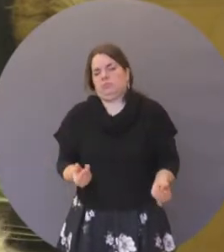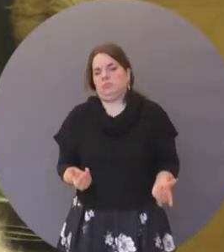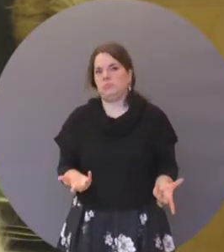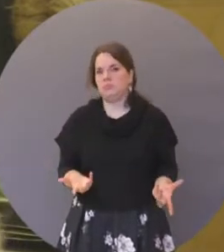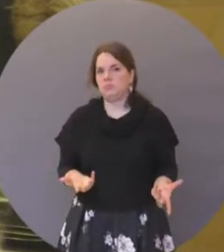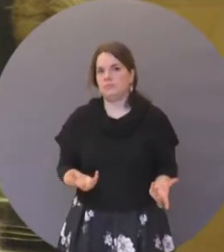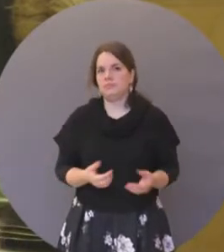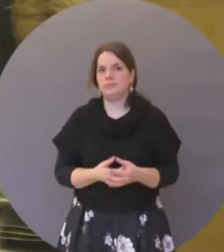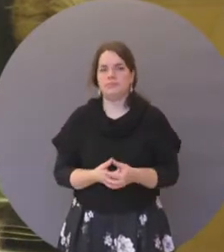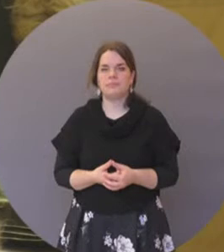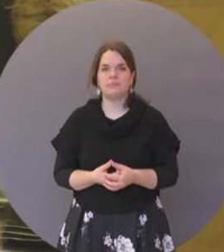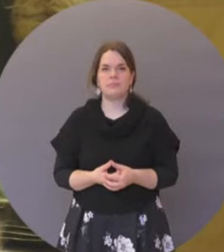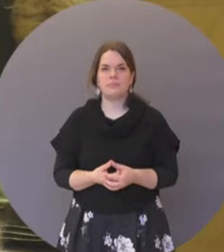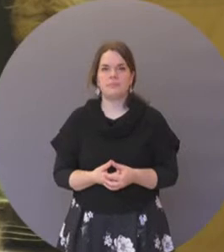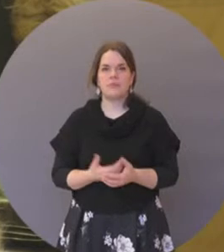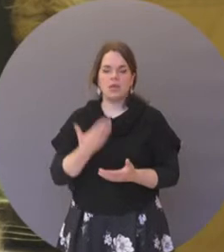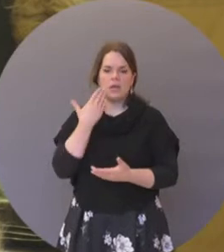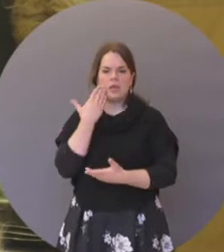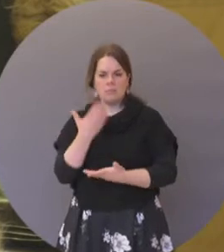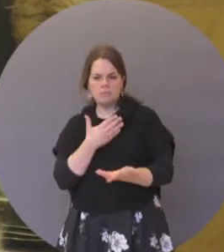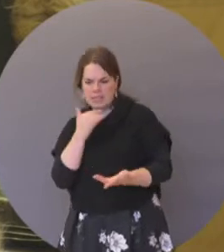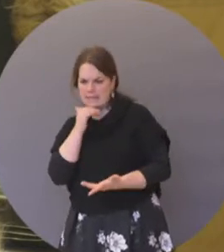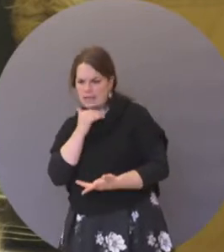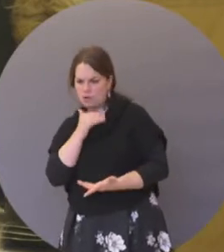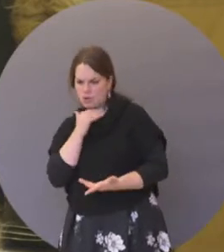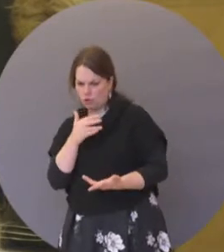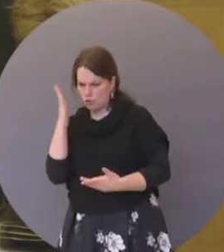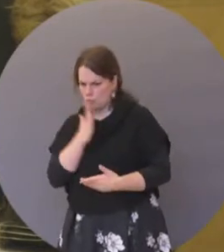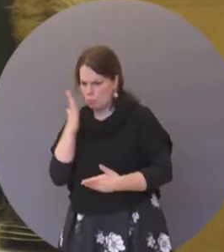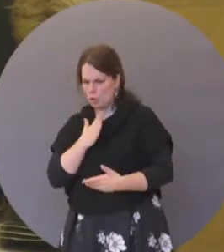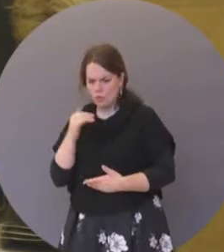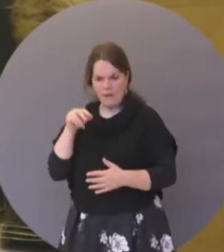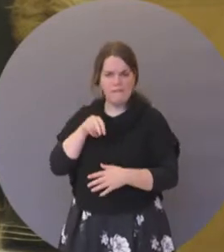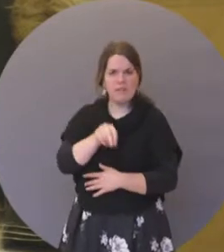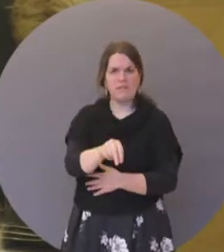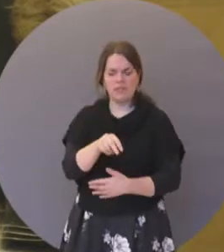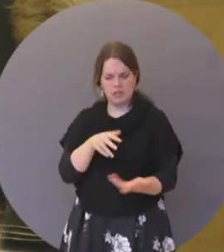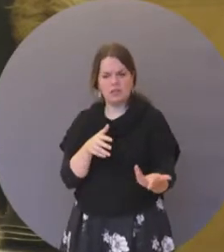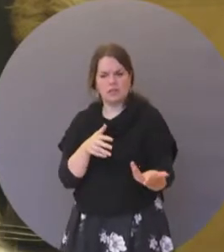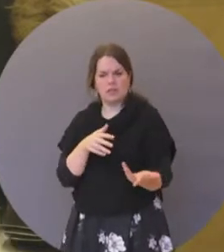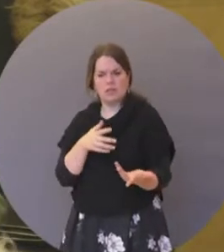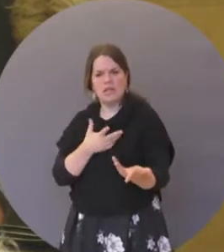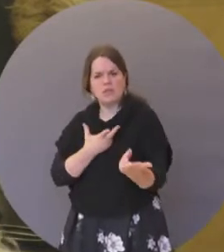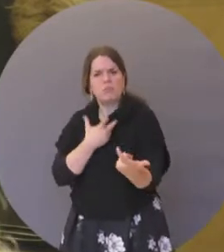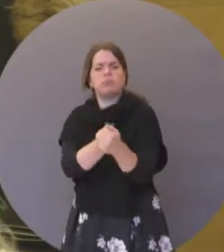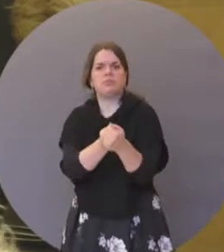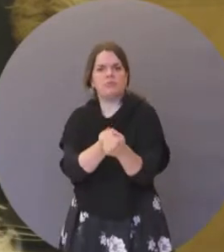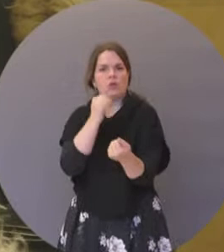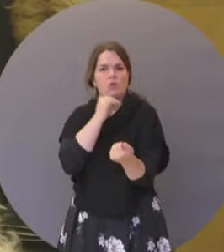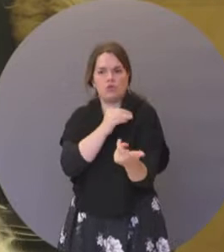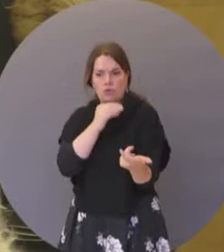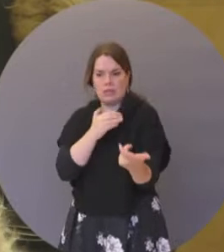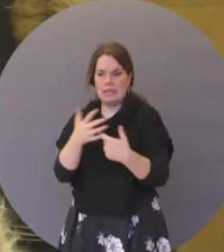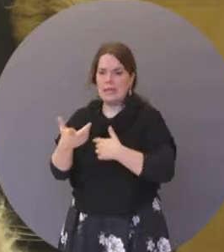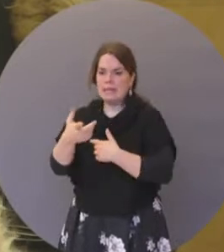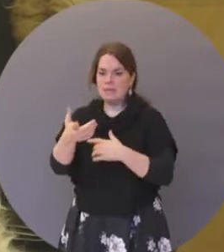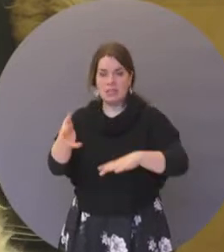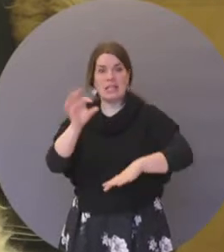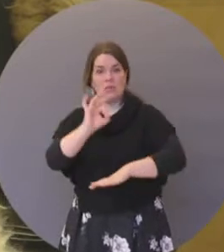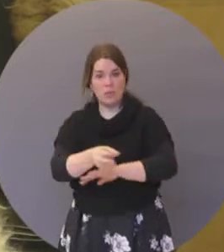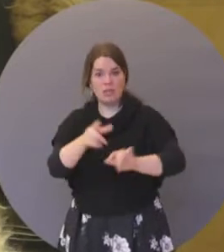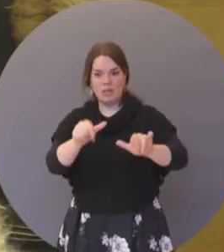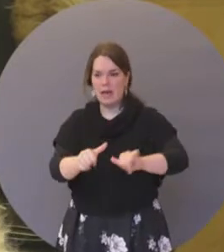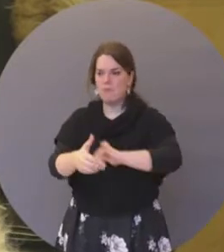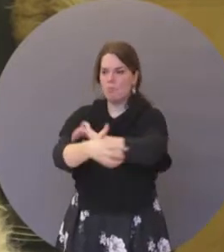et les réponses d'urgence apportées aux difficultés rencontrées par les scénosarins sont bien réels la pauvreté la précarité